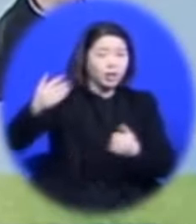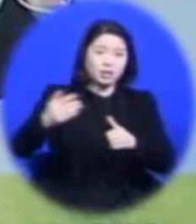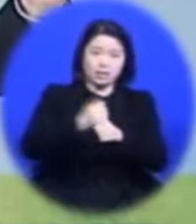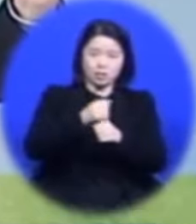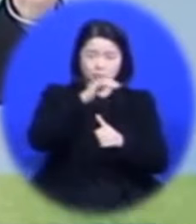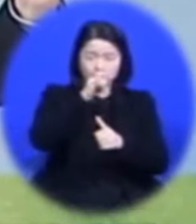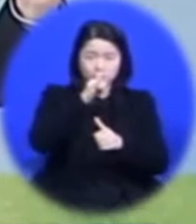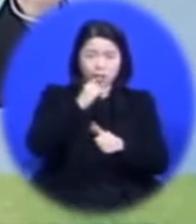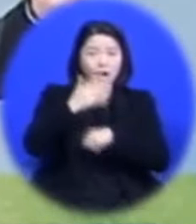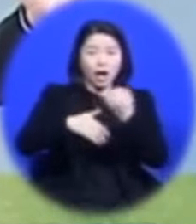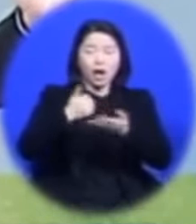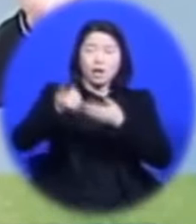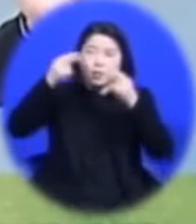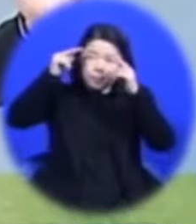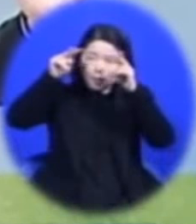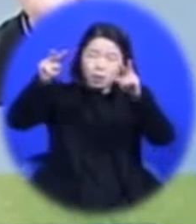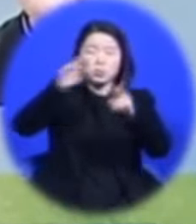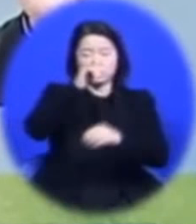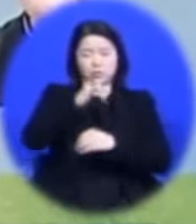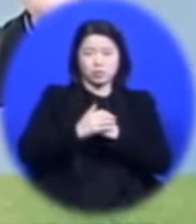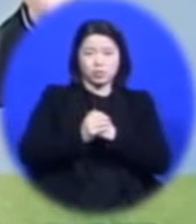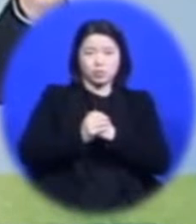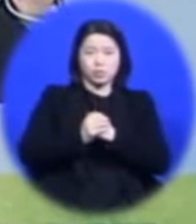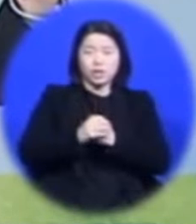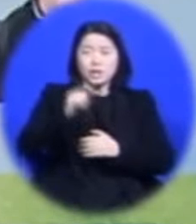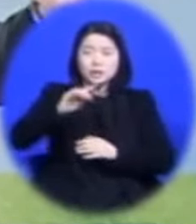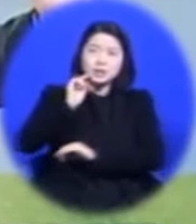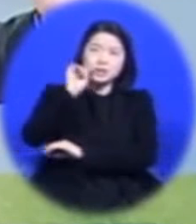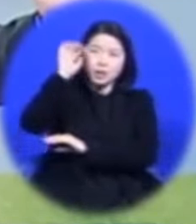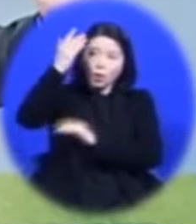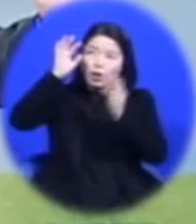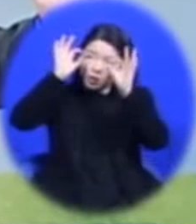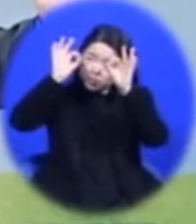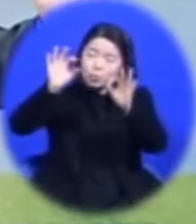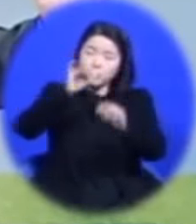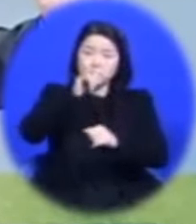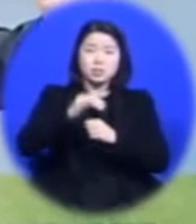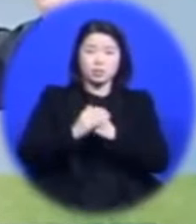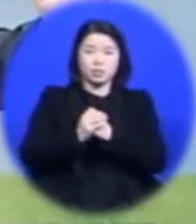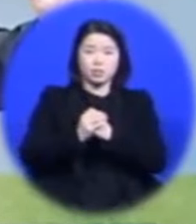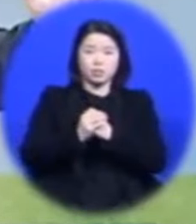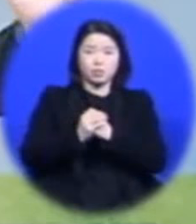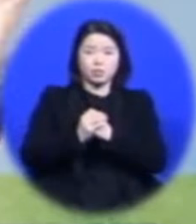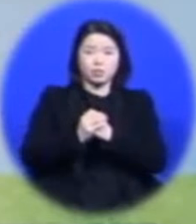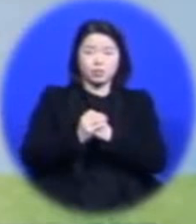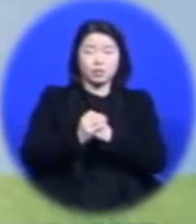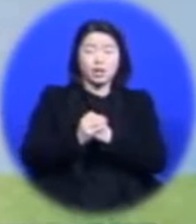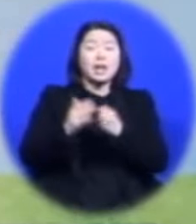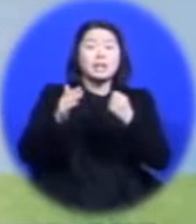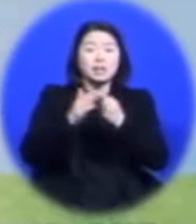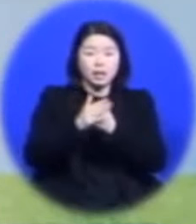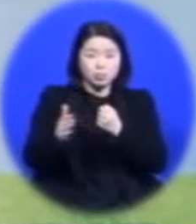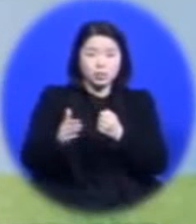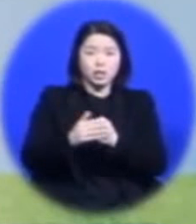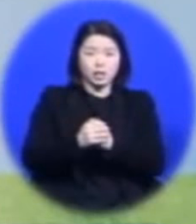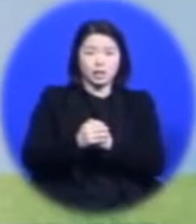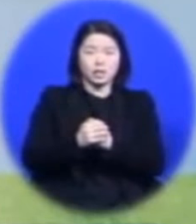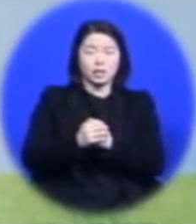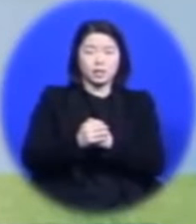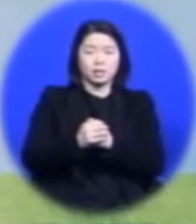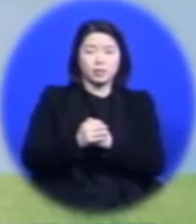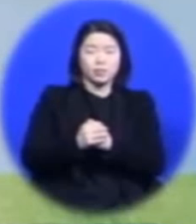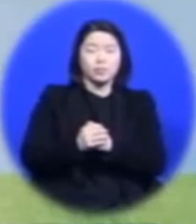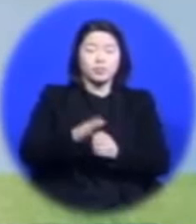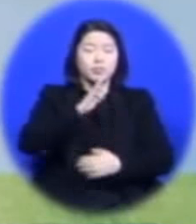그는 하나님을 바라보고 있어요 그 영광을 보고 있어요 그러니까